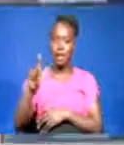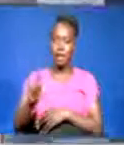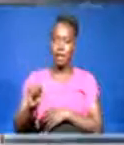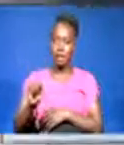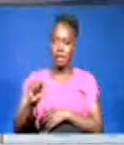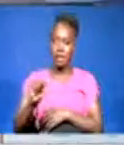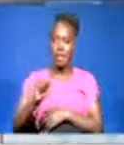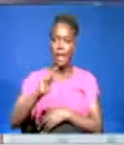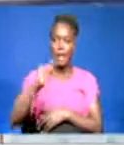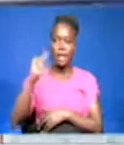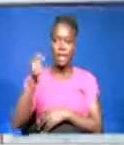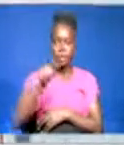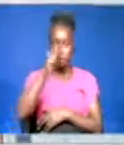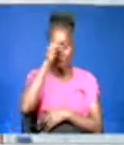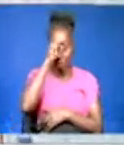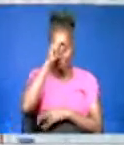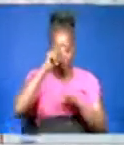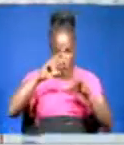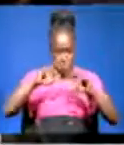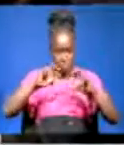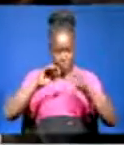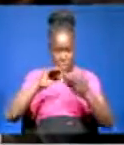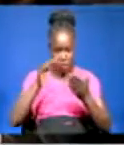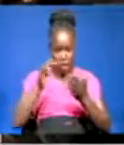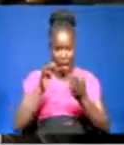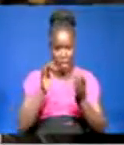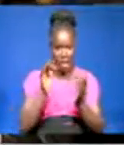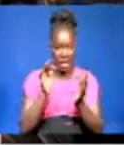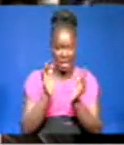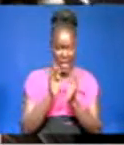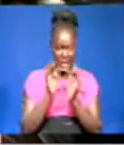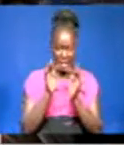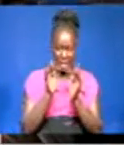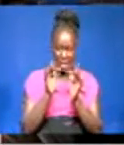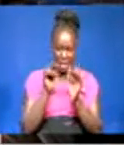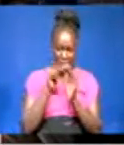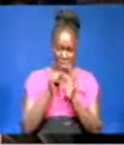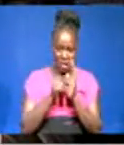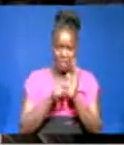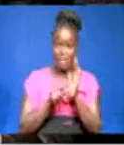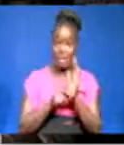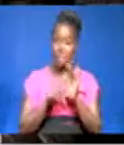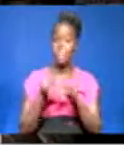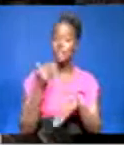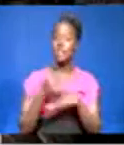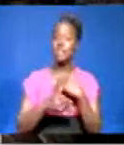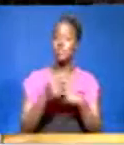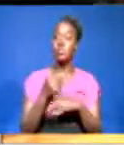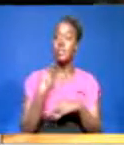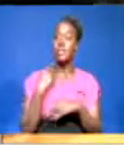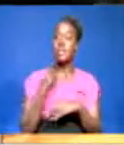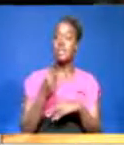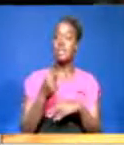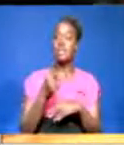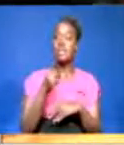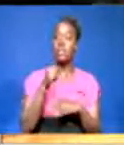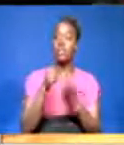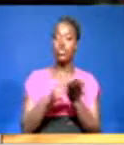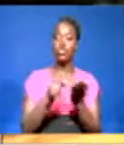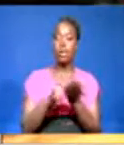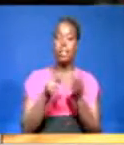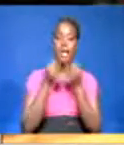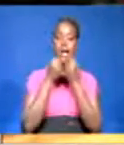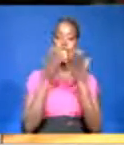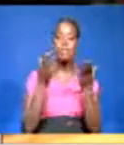imeendelea kuimarisha uchunguzi na inafanya upimaji wa kina kwenye maeneo ya mipakani. Hivi majuzi serikali ya Uganda ilitangaza